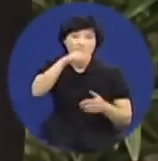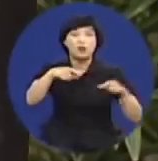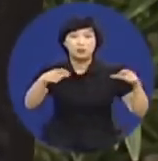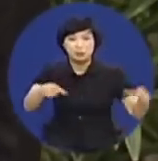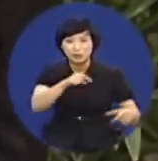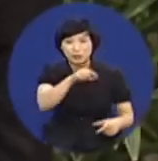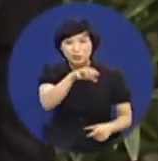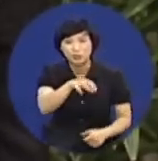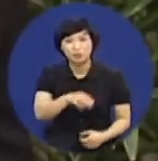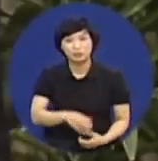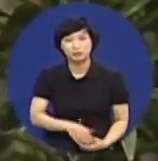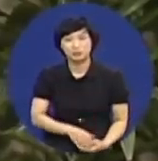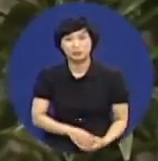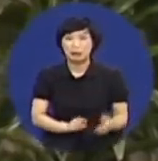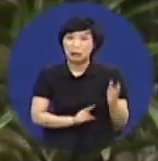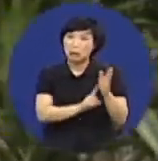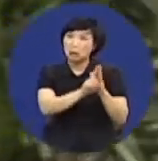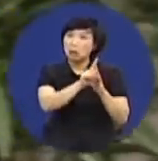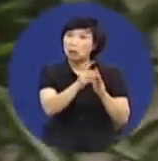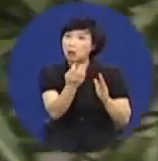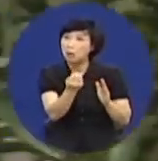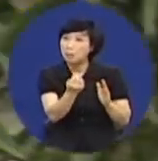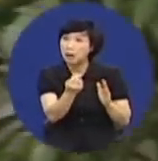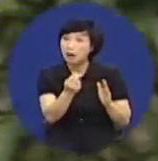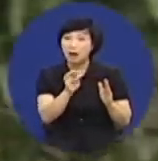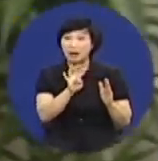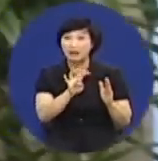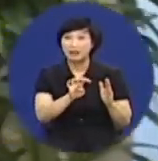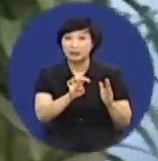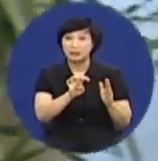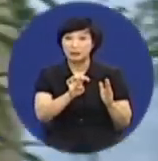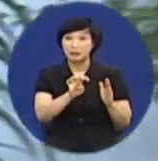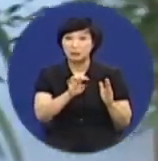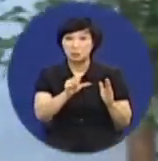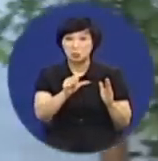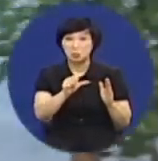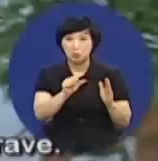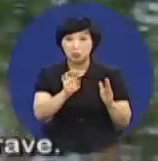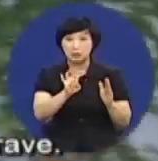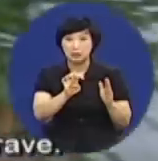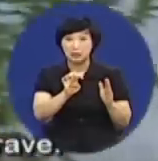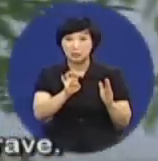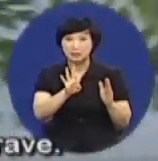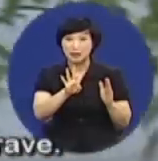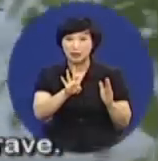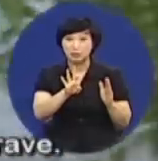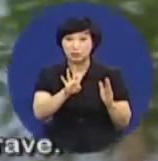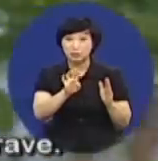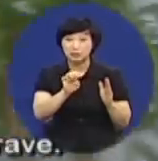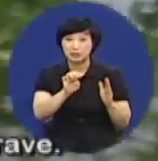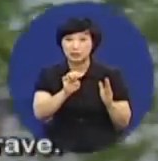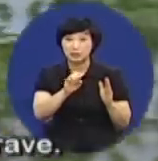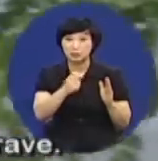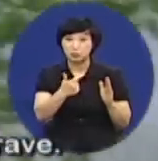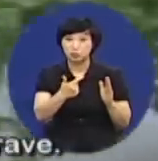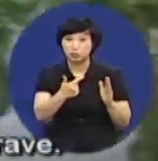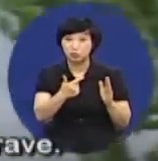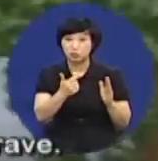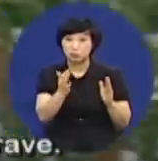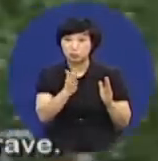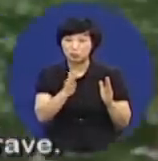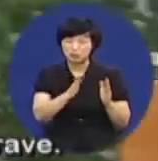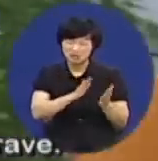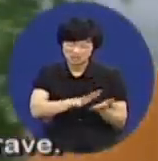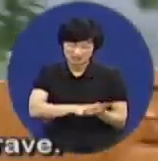地域は熱帯地方なので、気温が44度から46度くらいの蒸